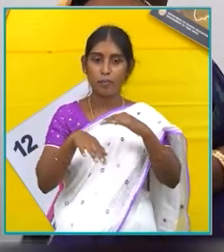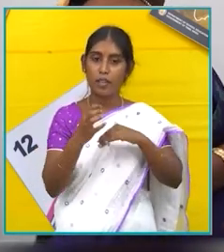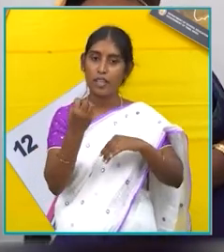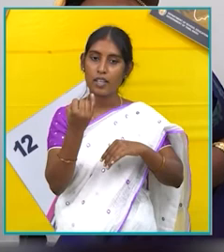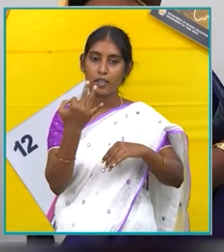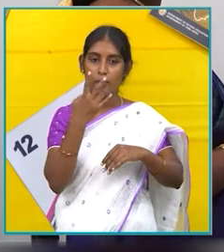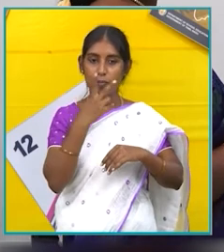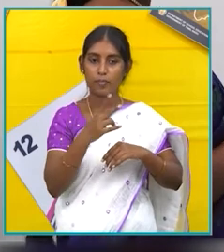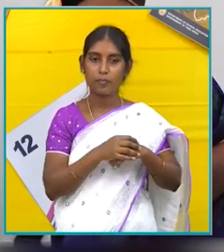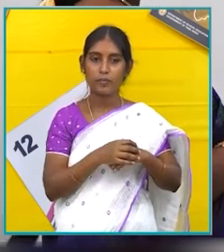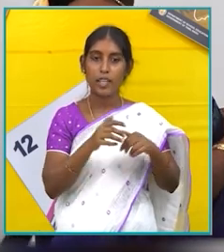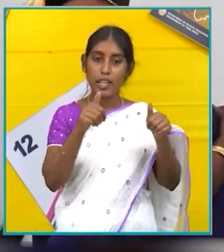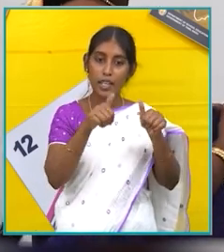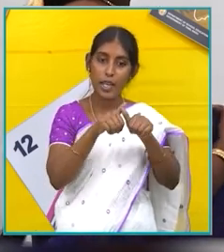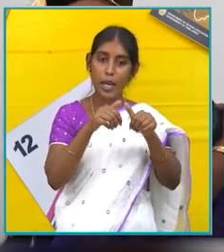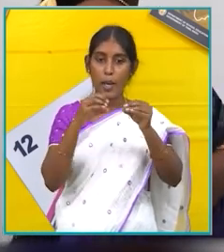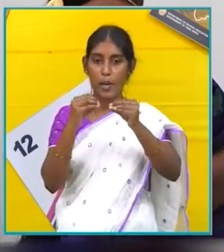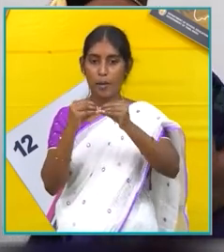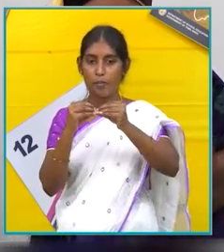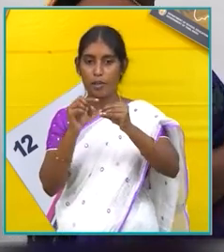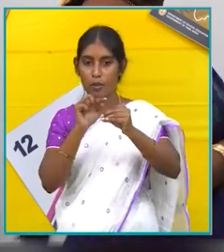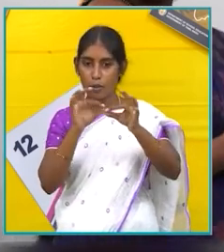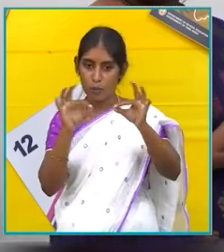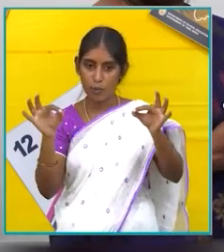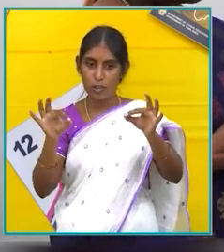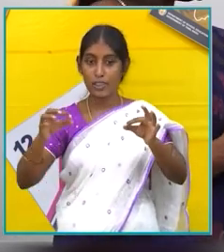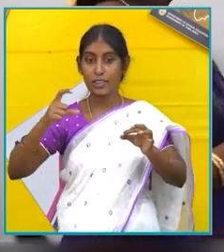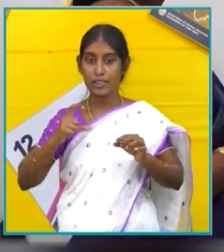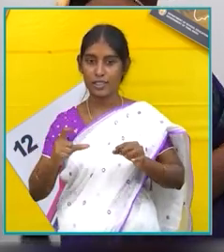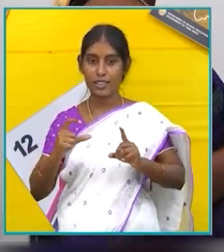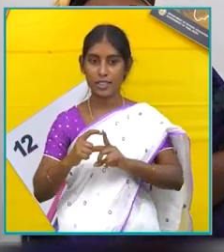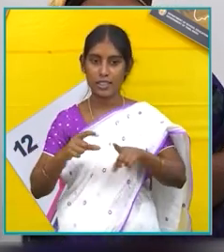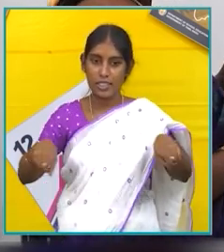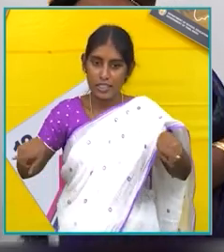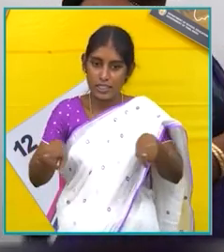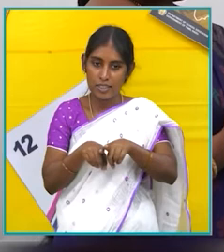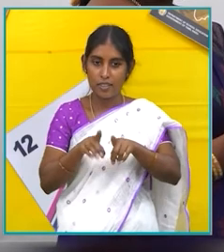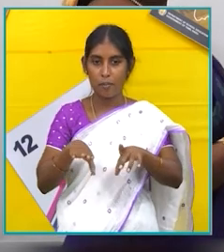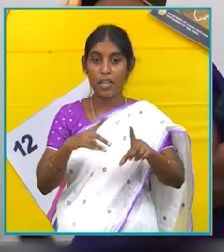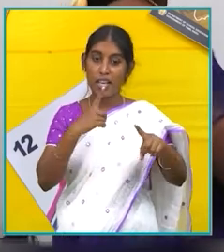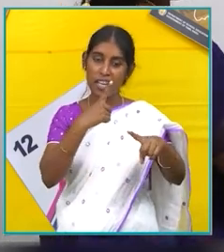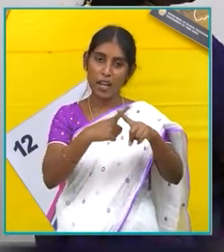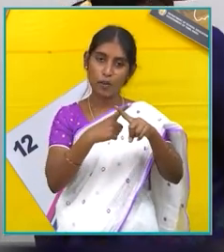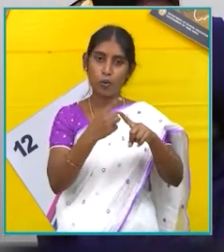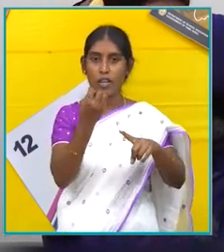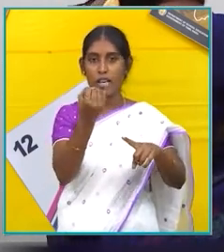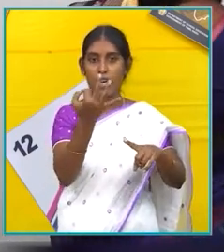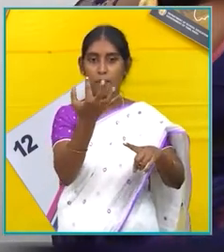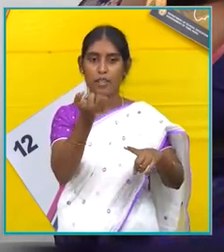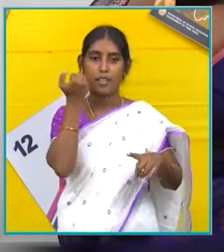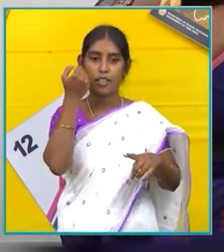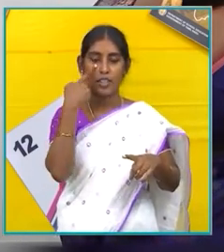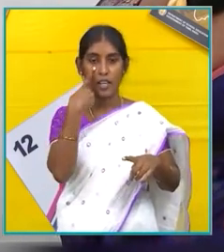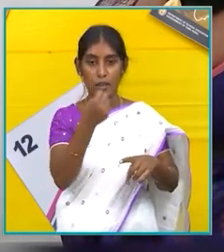படத்தில் ஏபி ஆனது சிடிக்கு இணையினில் எக்ஸின் மதிப்பு காண்க. இப்போ இங்கே பாருங்கள், இதுதான் படம் கொடுத்துருக்காங்க. இது